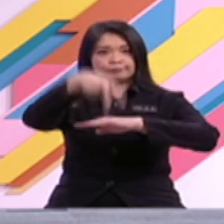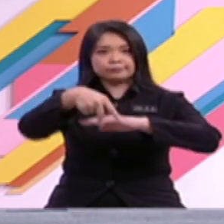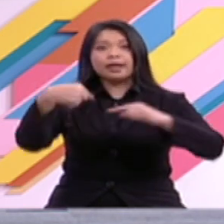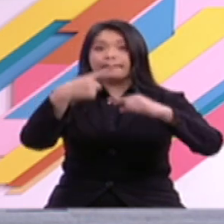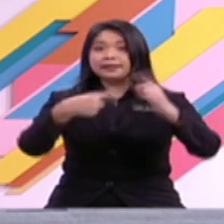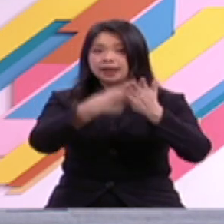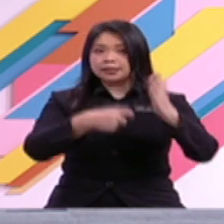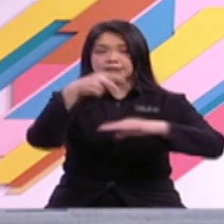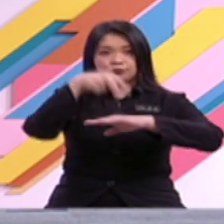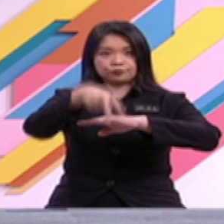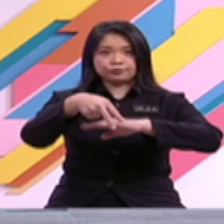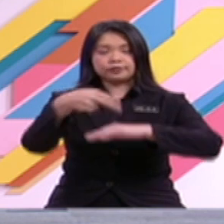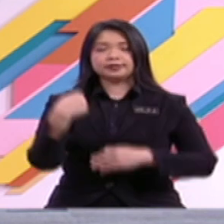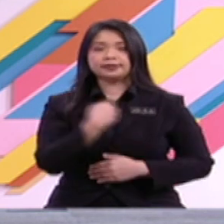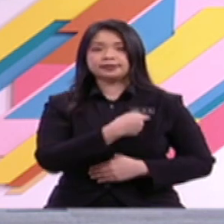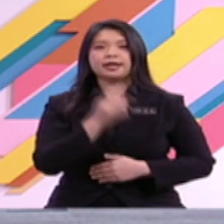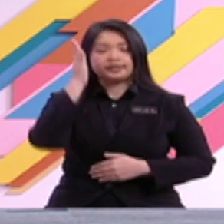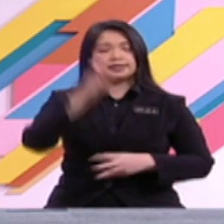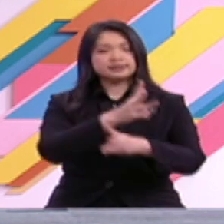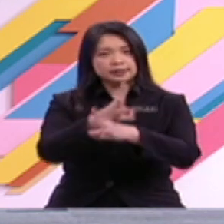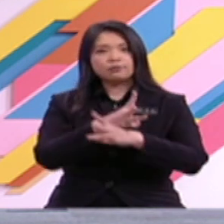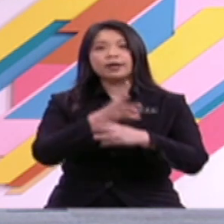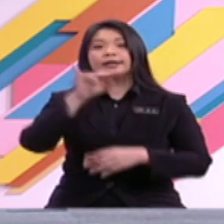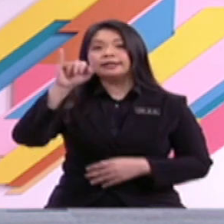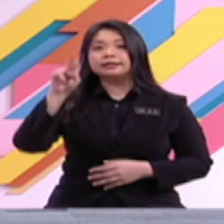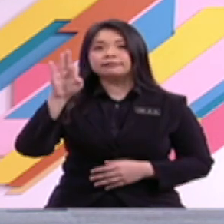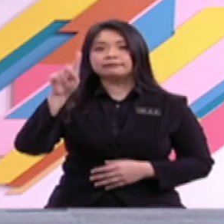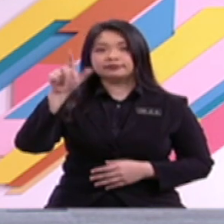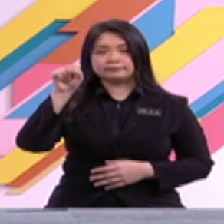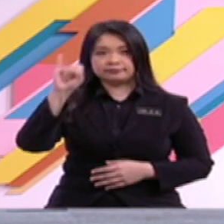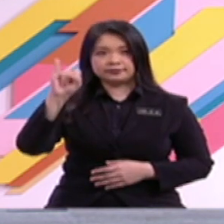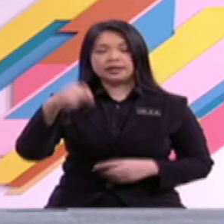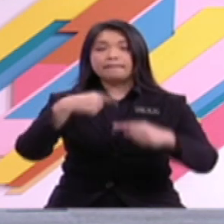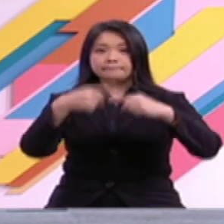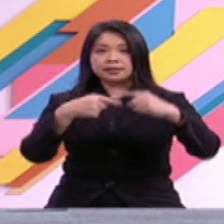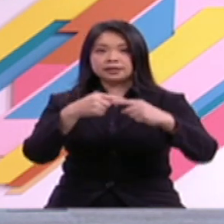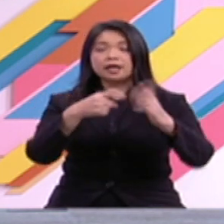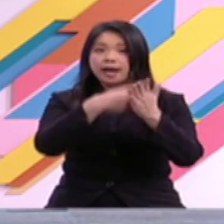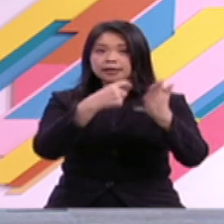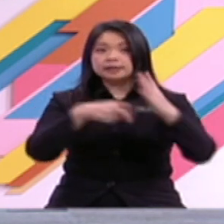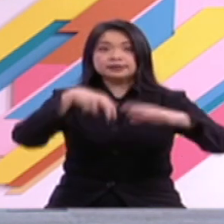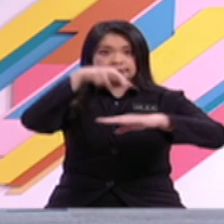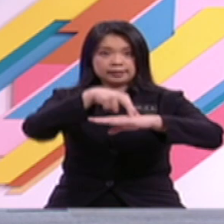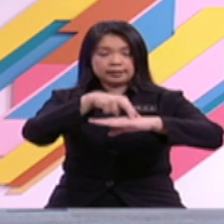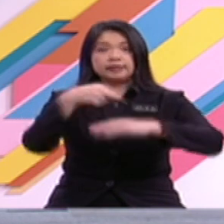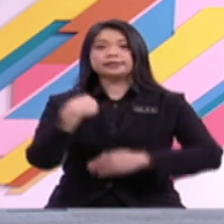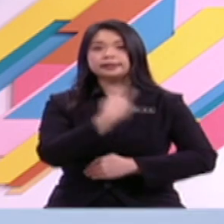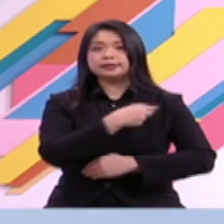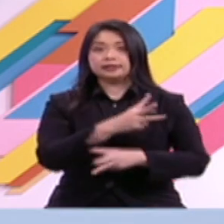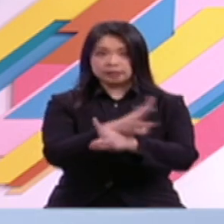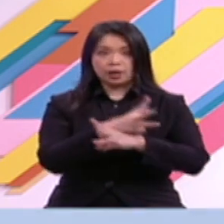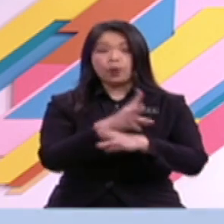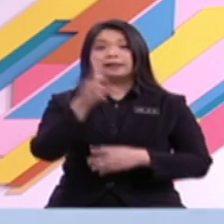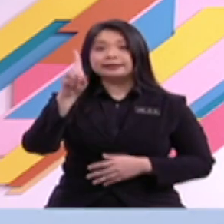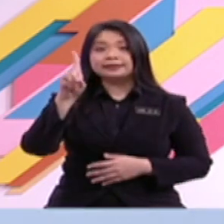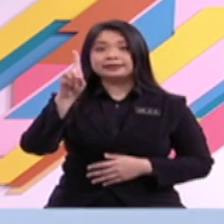cuaca kita akan kawan inflasi di Lihaga naik kita akan kawan deflasi sebab kegiatan ekonomi akan